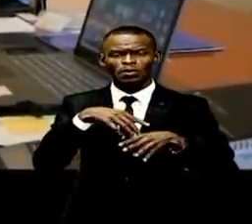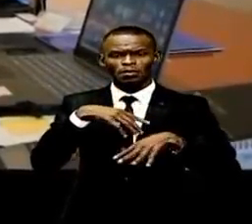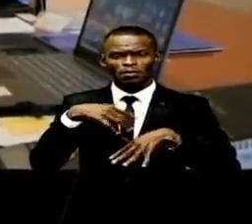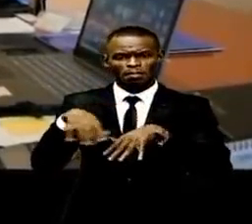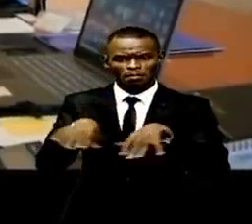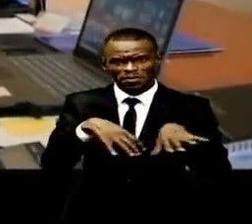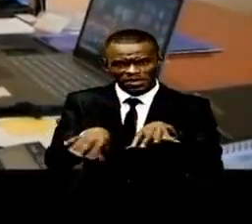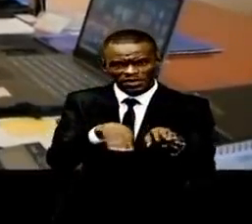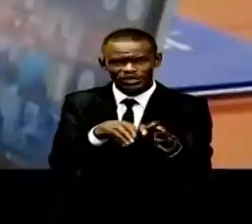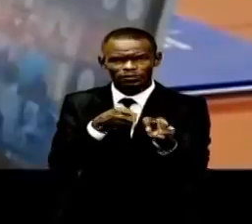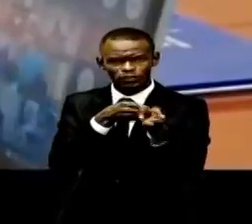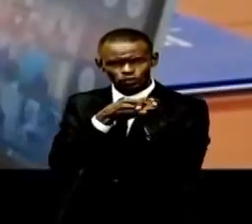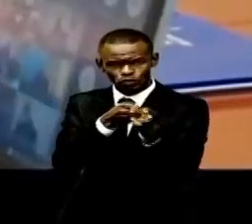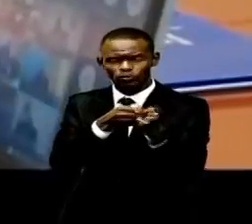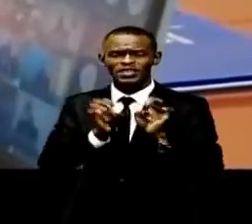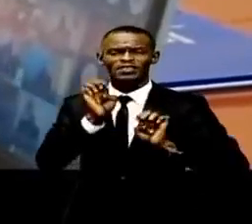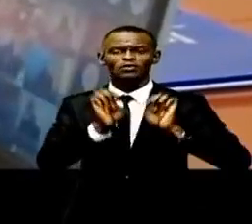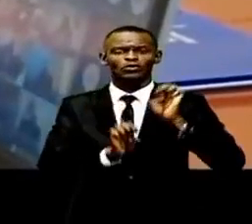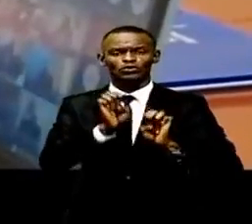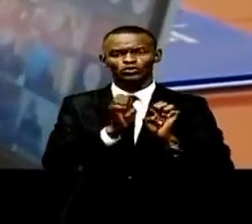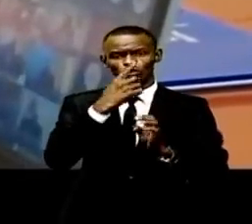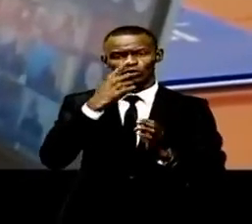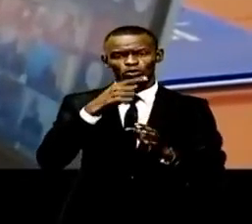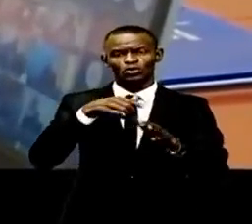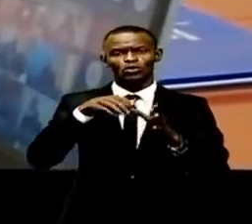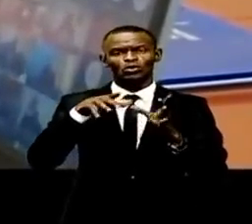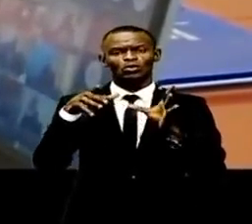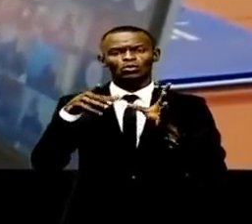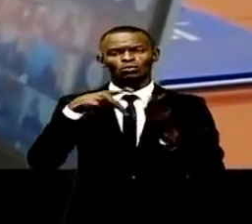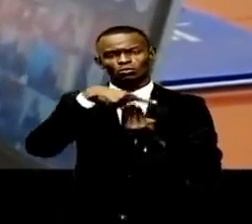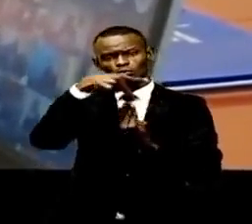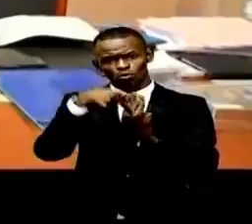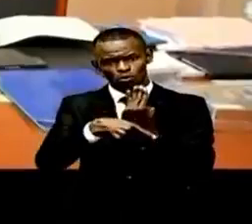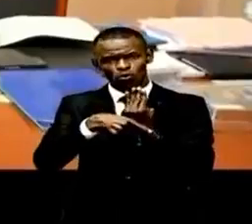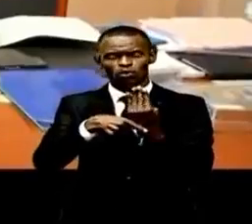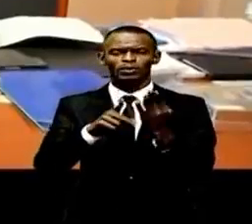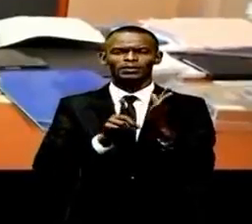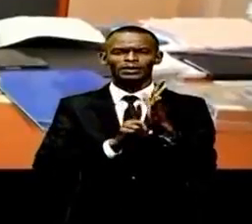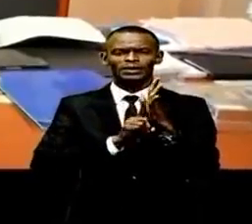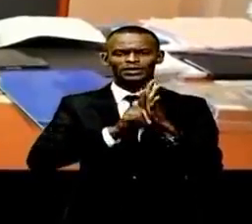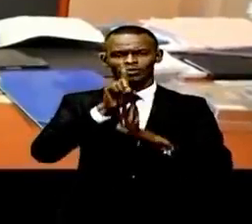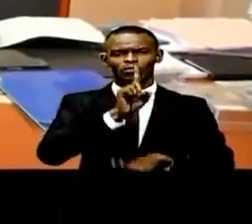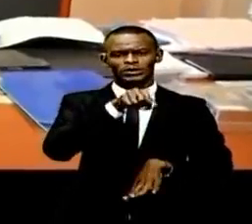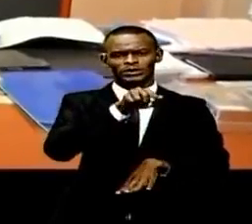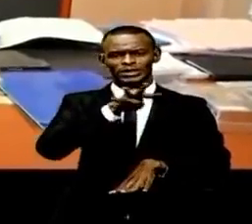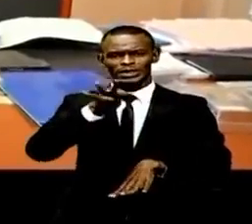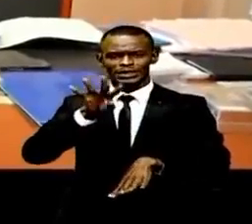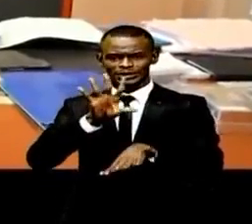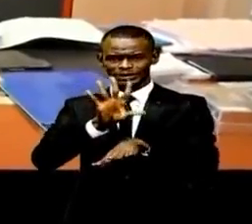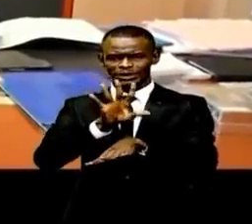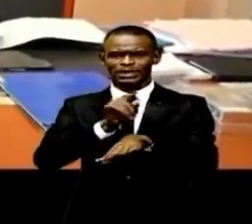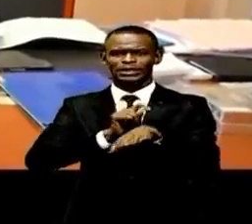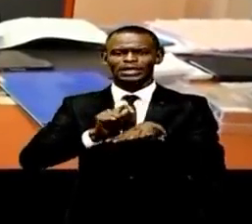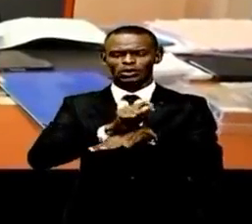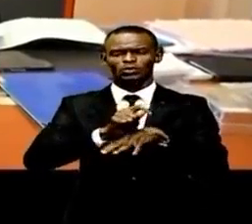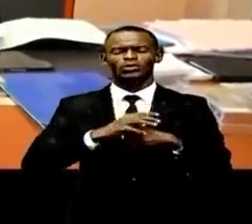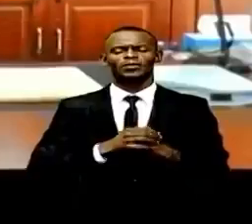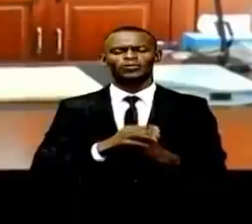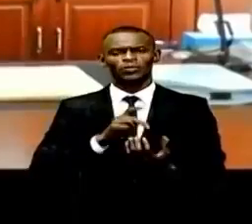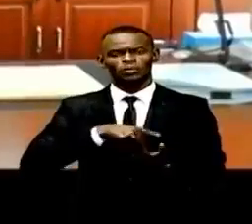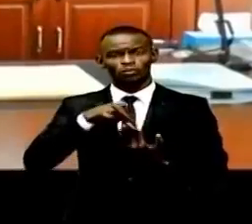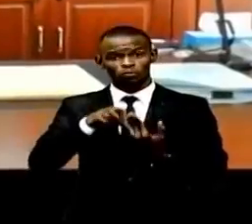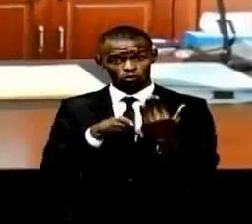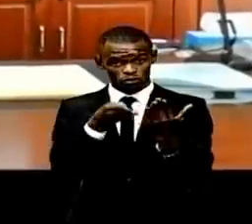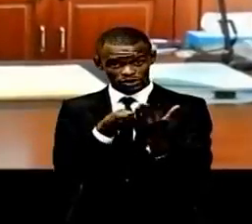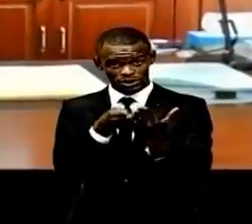programme de développement local de 145 territoires. Ces projets trouvent sa justification dans la